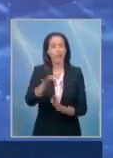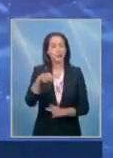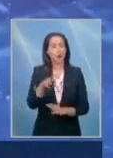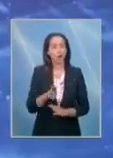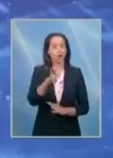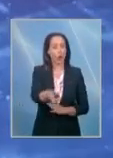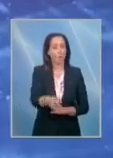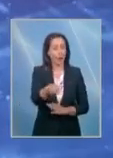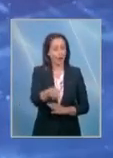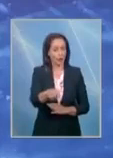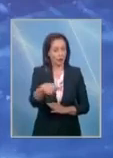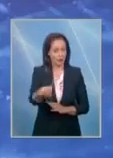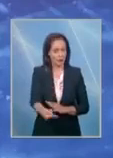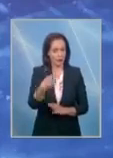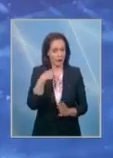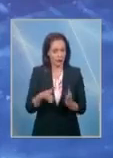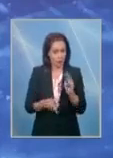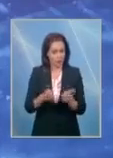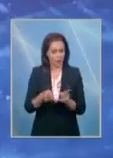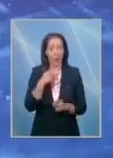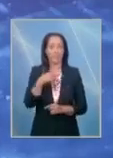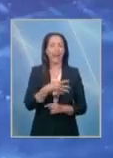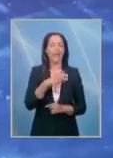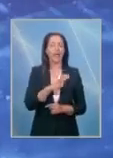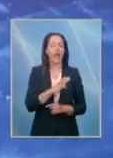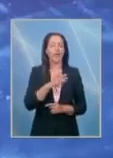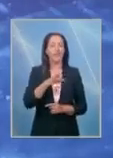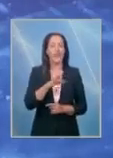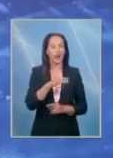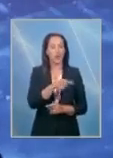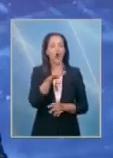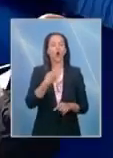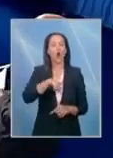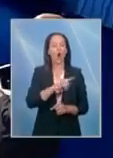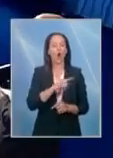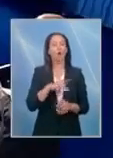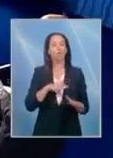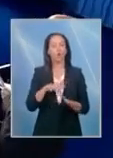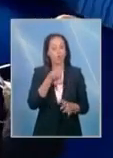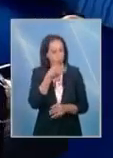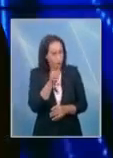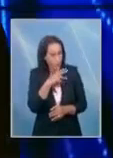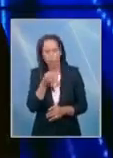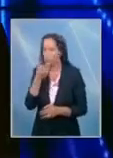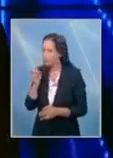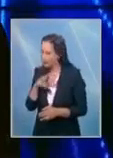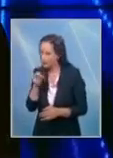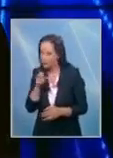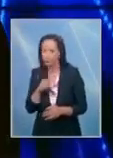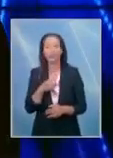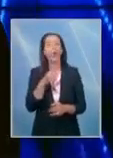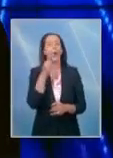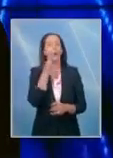domenica prossima. Vi presento subito i nostri ospiti, Maria Chiara Fazio della lista Noi Moderati, buon pomeriggio. Buon pomeriggio a lei, direttore. E buon pomeriggio